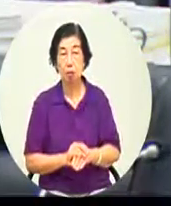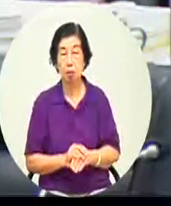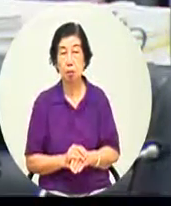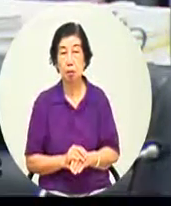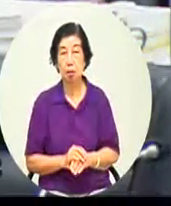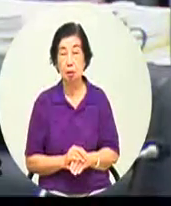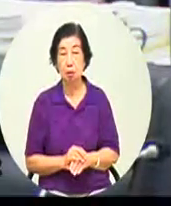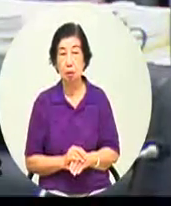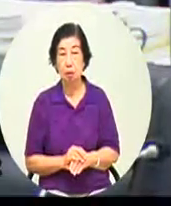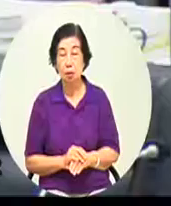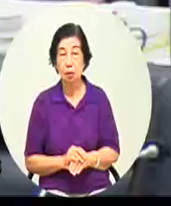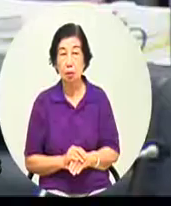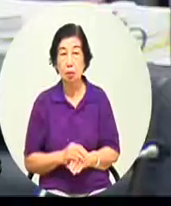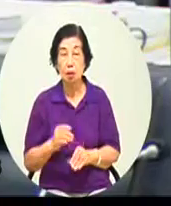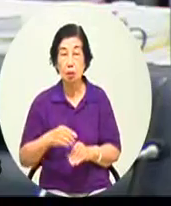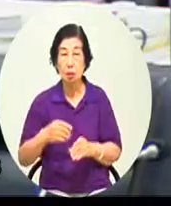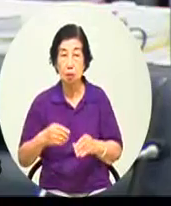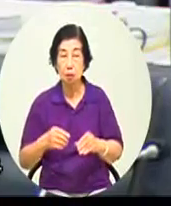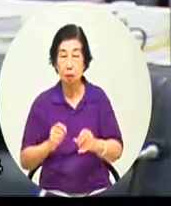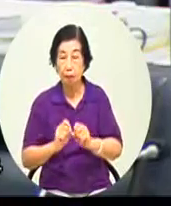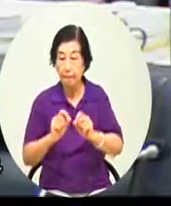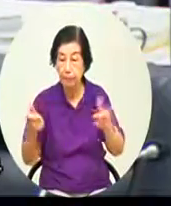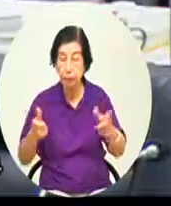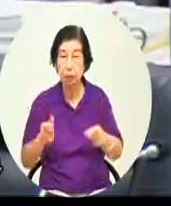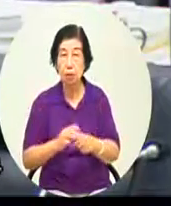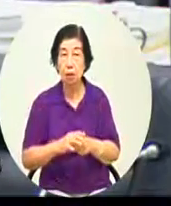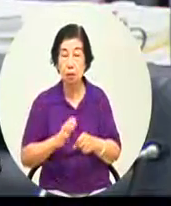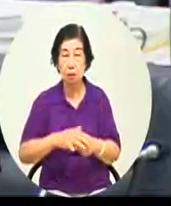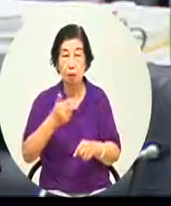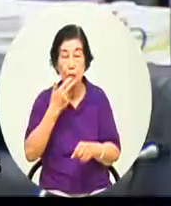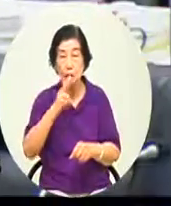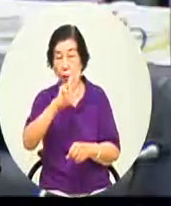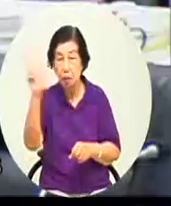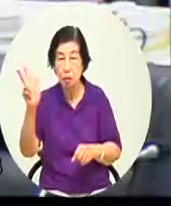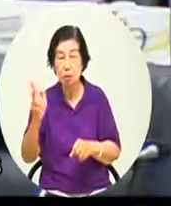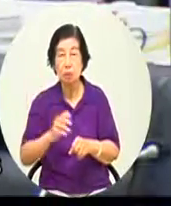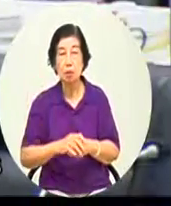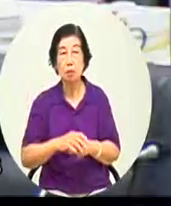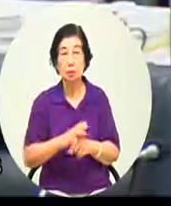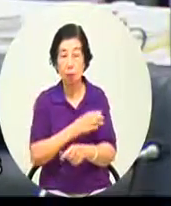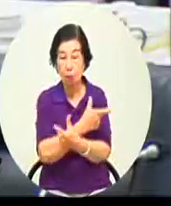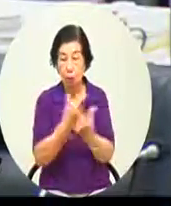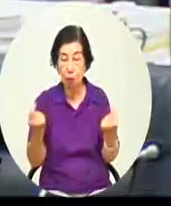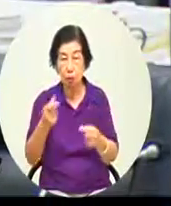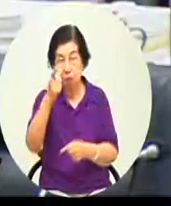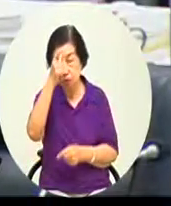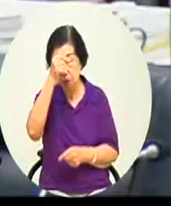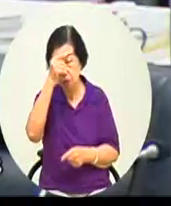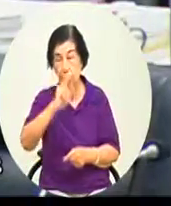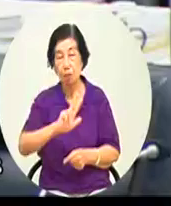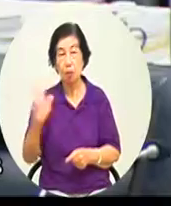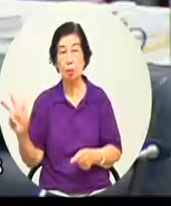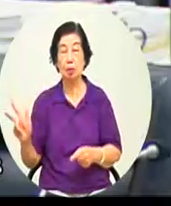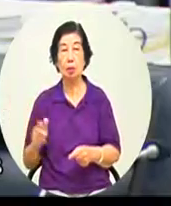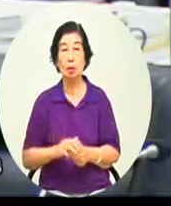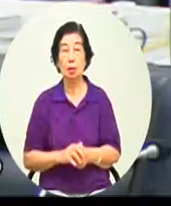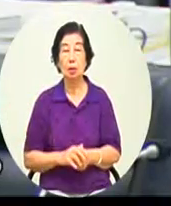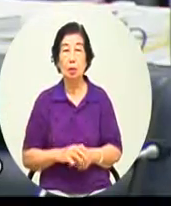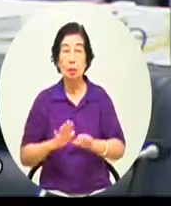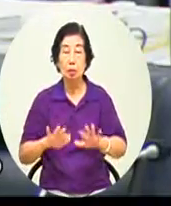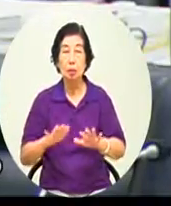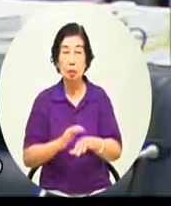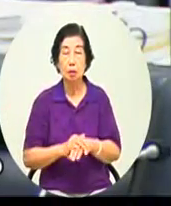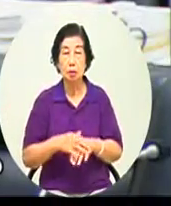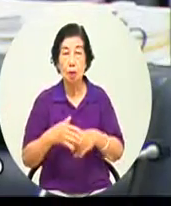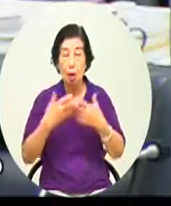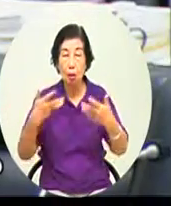反而有一点点不同的区别，颜色你没有规定一定要统一黄色，那你今天多元化计程车颜色可能跟我们